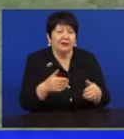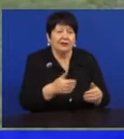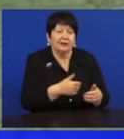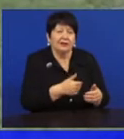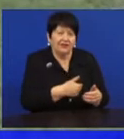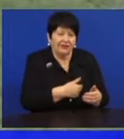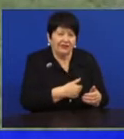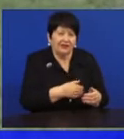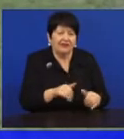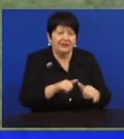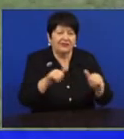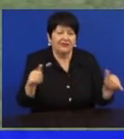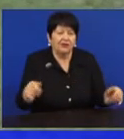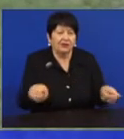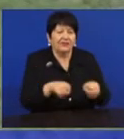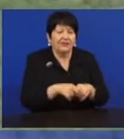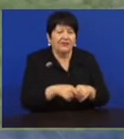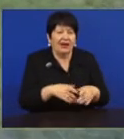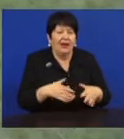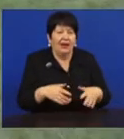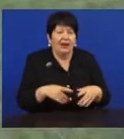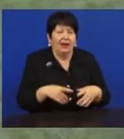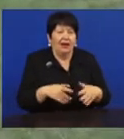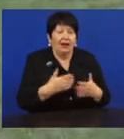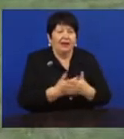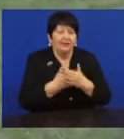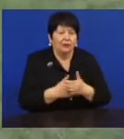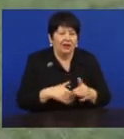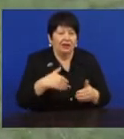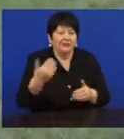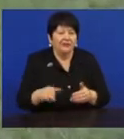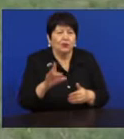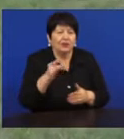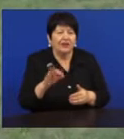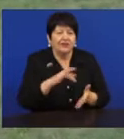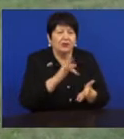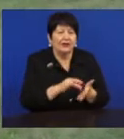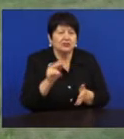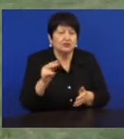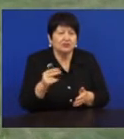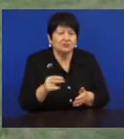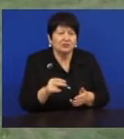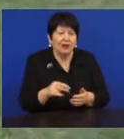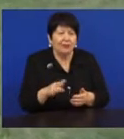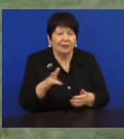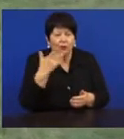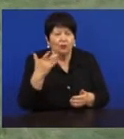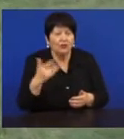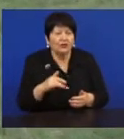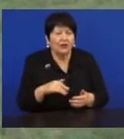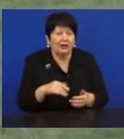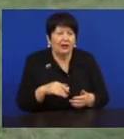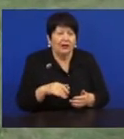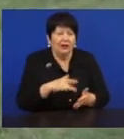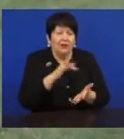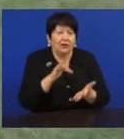ca astăzi să desfășurăm această acțiune de salubrizare în sectorul Recea, orașul Cimișlia, adiacent gunoiștii